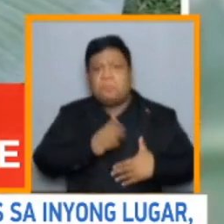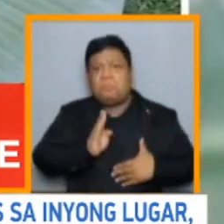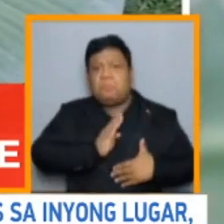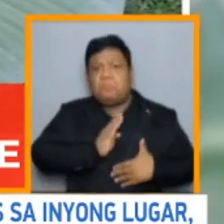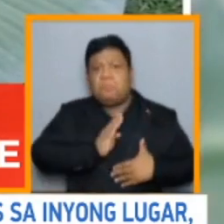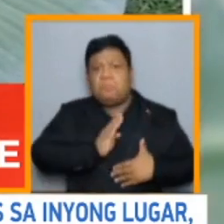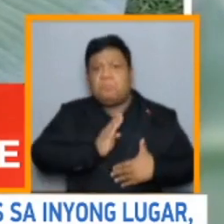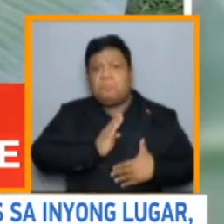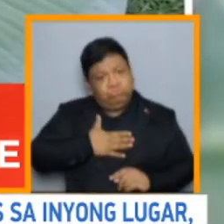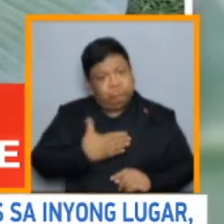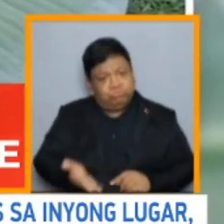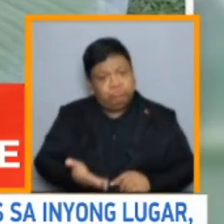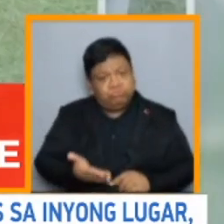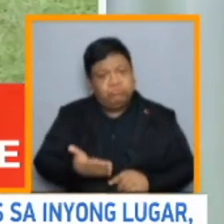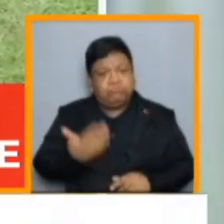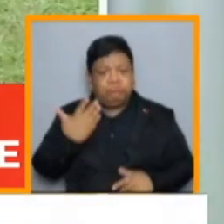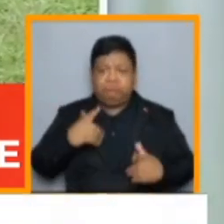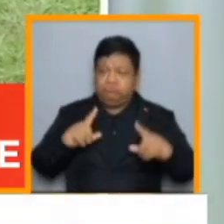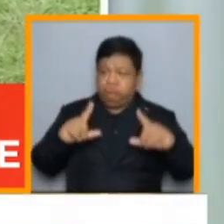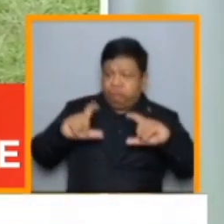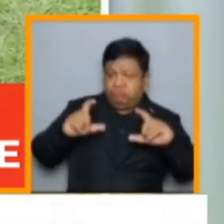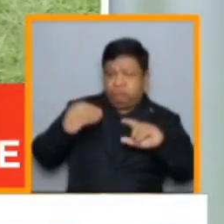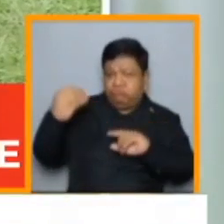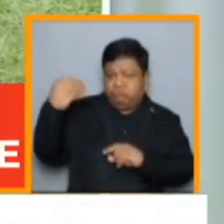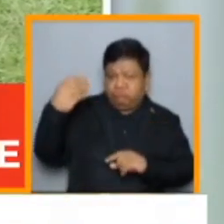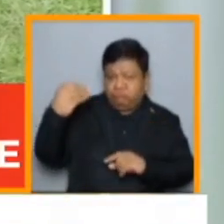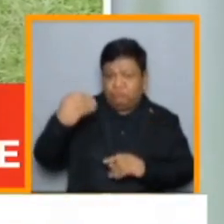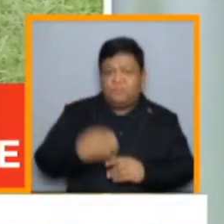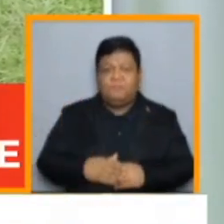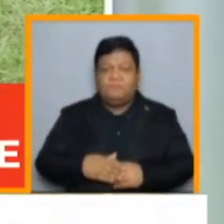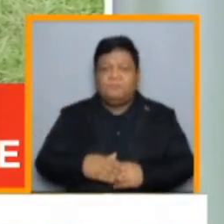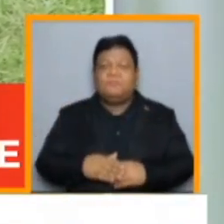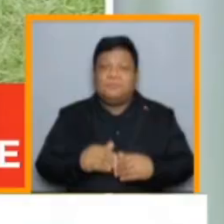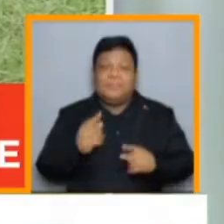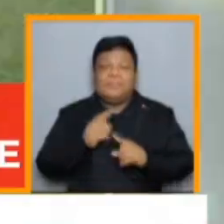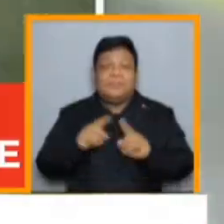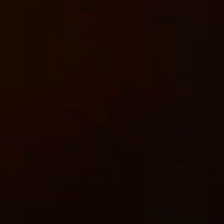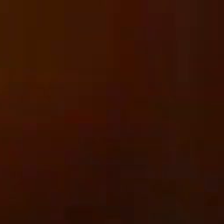magpakuha ng litrato. Aliw naman ang netizens.